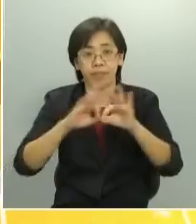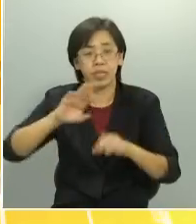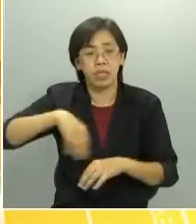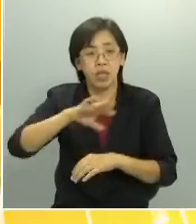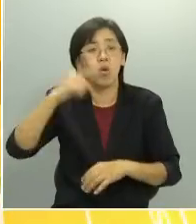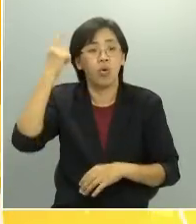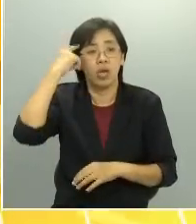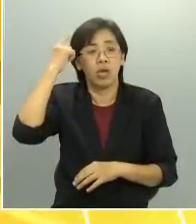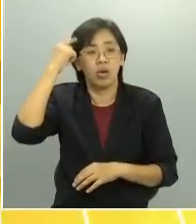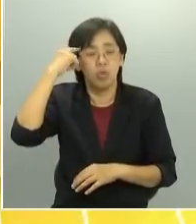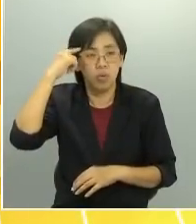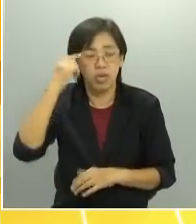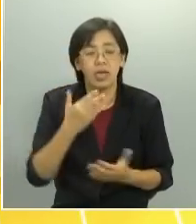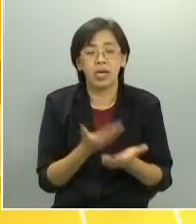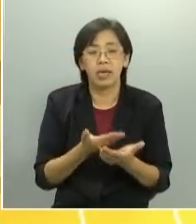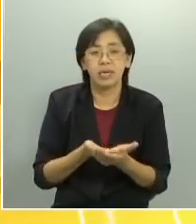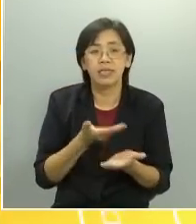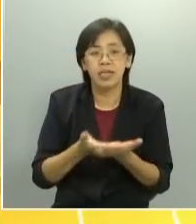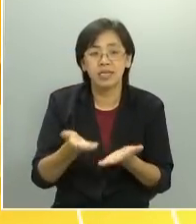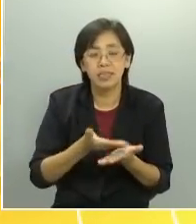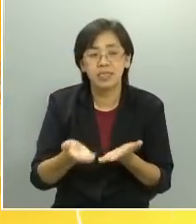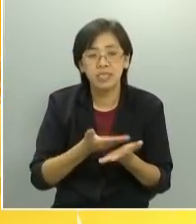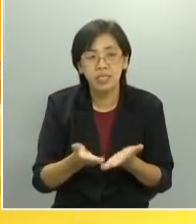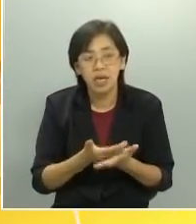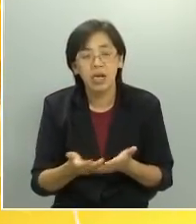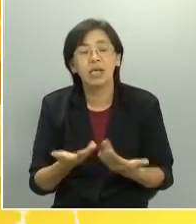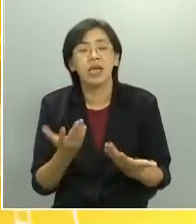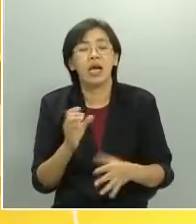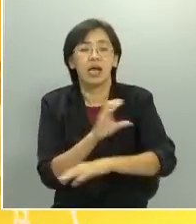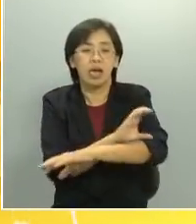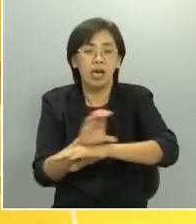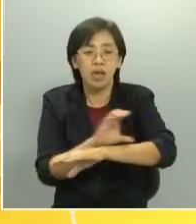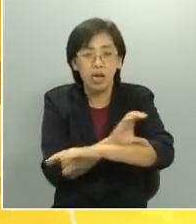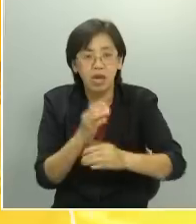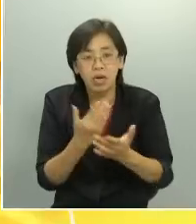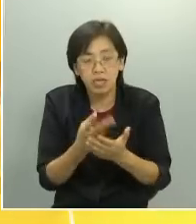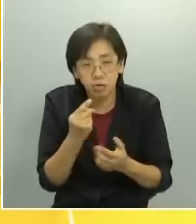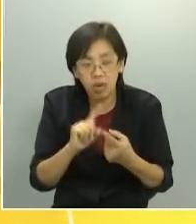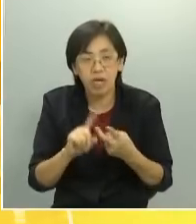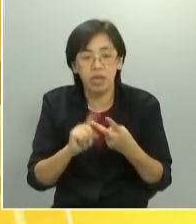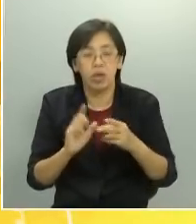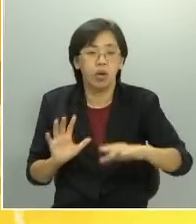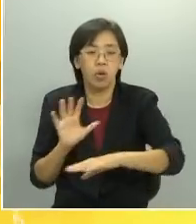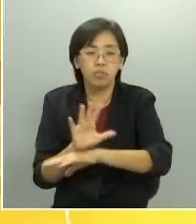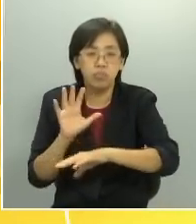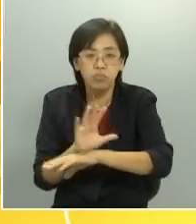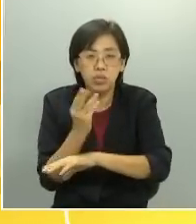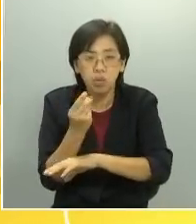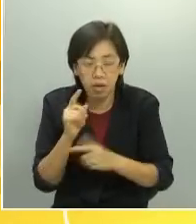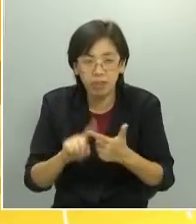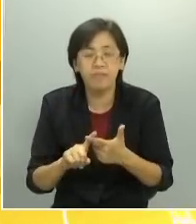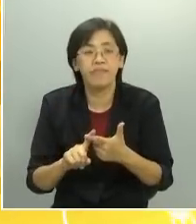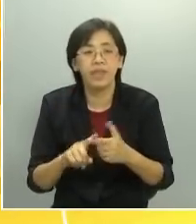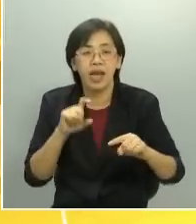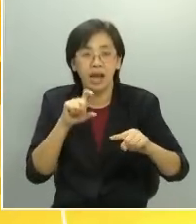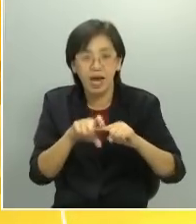าเขาใช้ค่าใช้จ่ายในการเดินรถเนี่ยเท่าไหร่แล้วจำนวนผู้โดยสารเป็นเท่าไหร่หาร